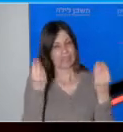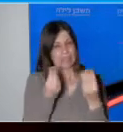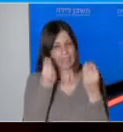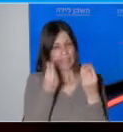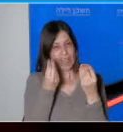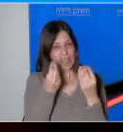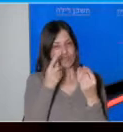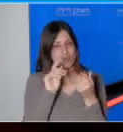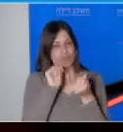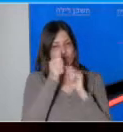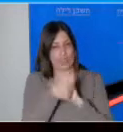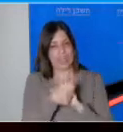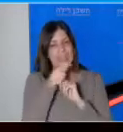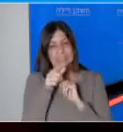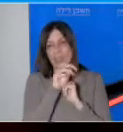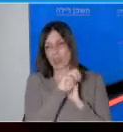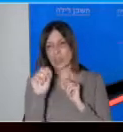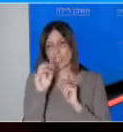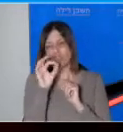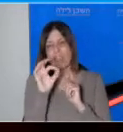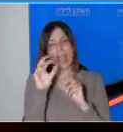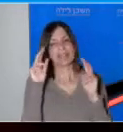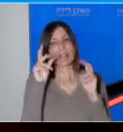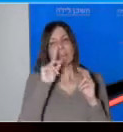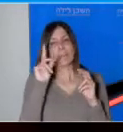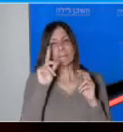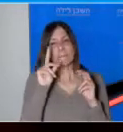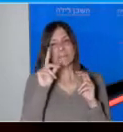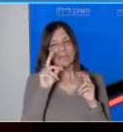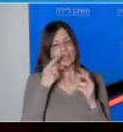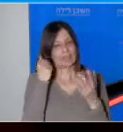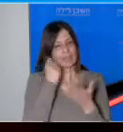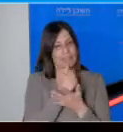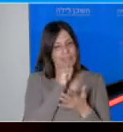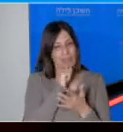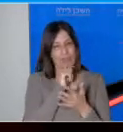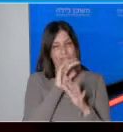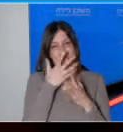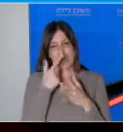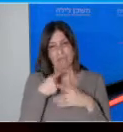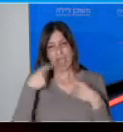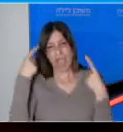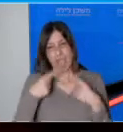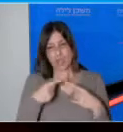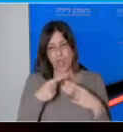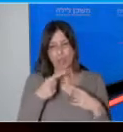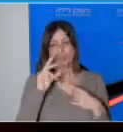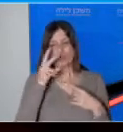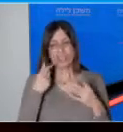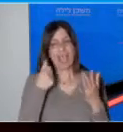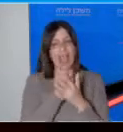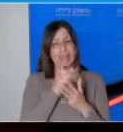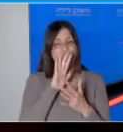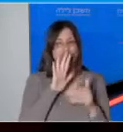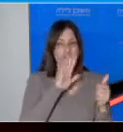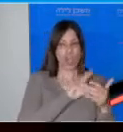שהוא משתנה, זה הנושא של הגדרת מי נושא בתו ירוק. אם היום כן. מנה שנייה עד